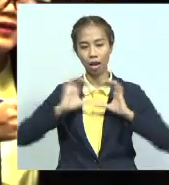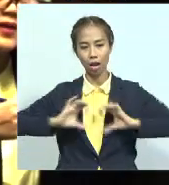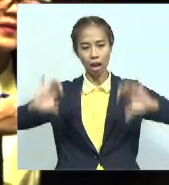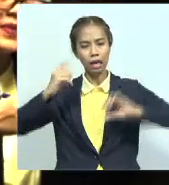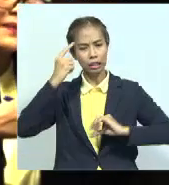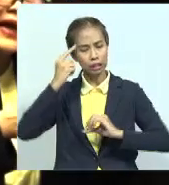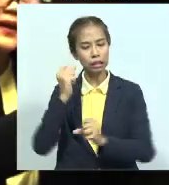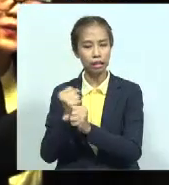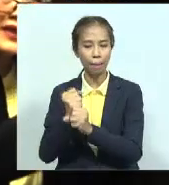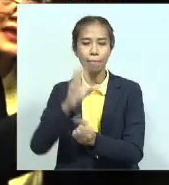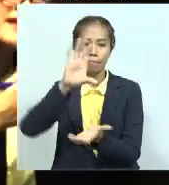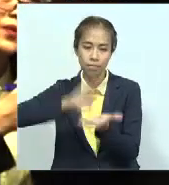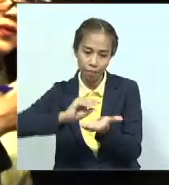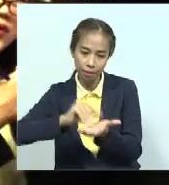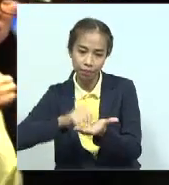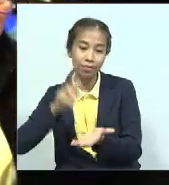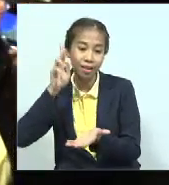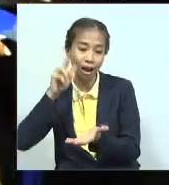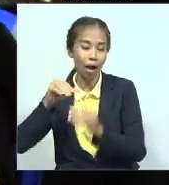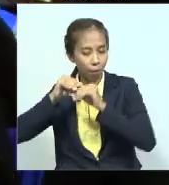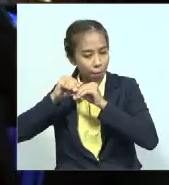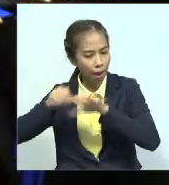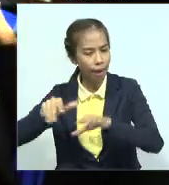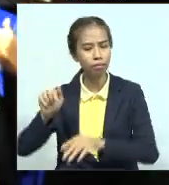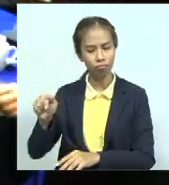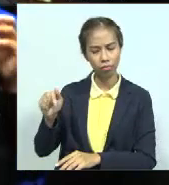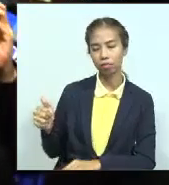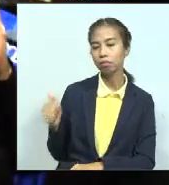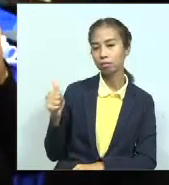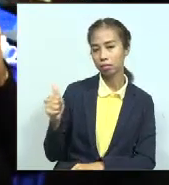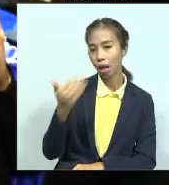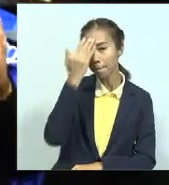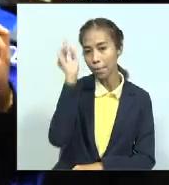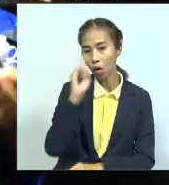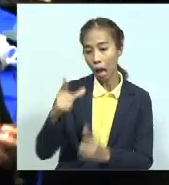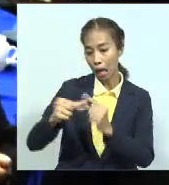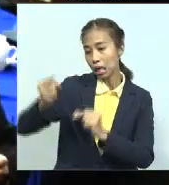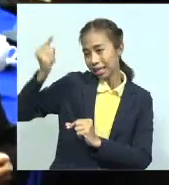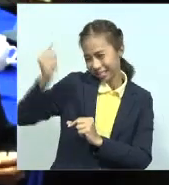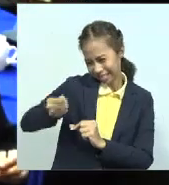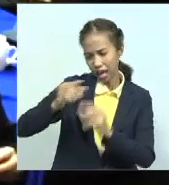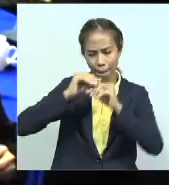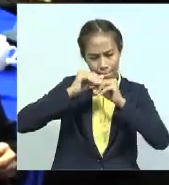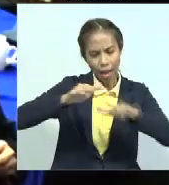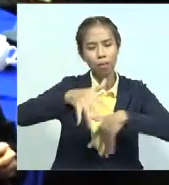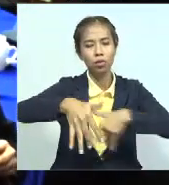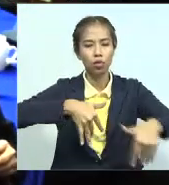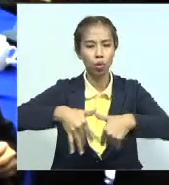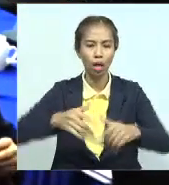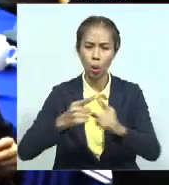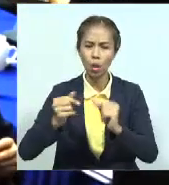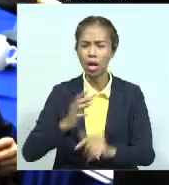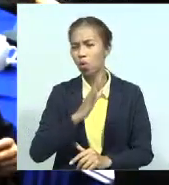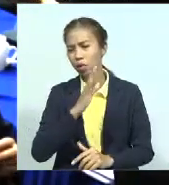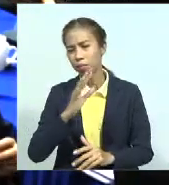ข่าวสารต่างๆในสิ่งที่ภาครัฐได้ทำออกไปเนี่ยมันเป็นสิ่งที่ดีเพราะว่าการเอาความจริงไปสู่ประชาชนเนี่ยมันไม่จำเป็นต้องเป็นเรื่องร้ายเสมอไ